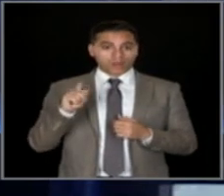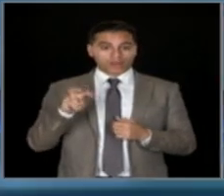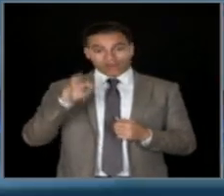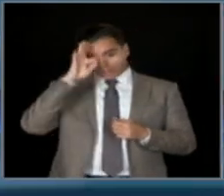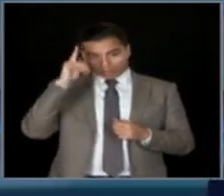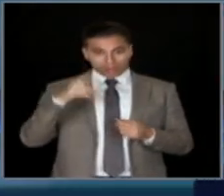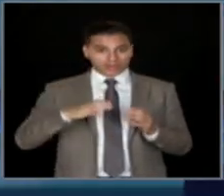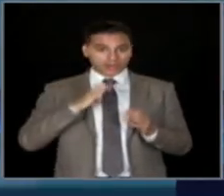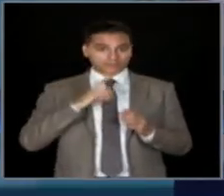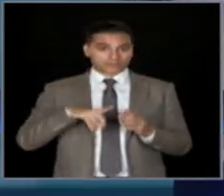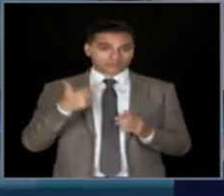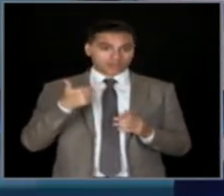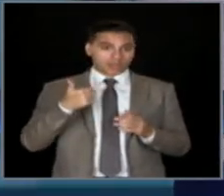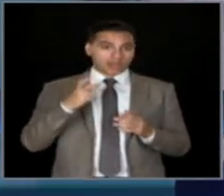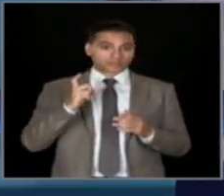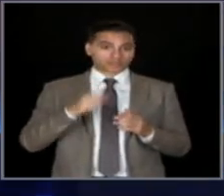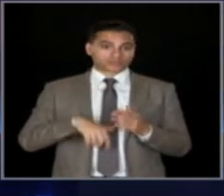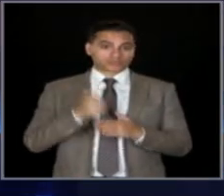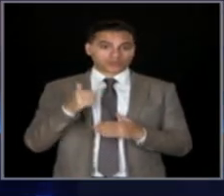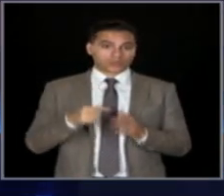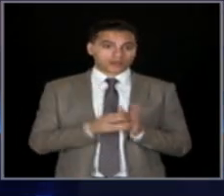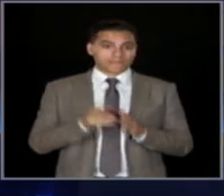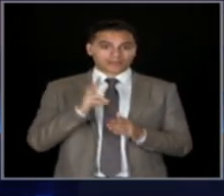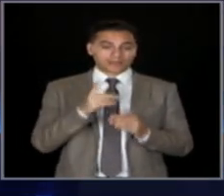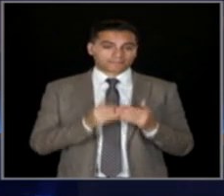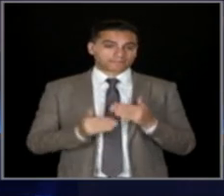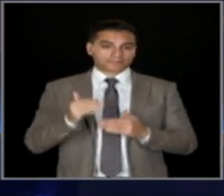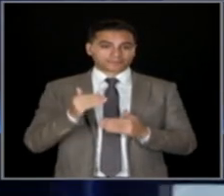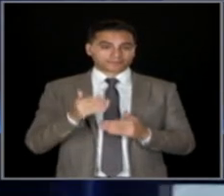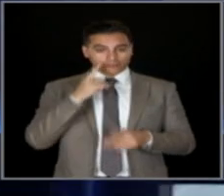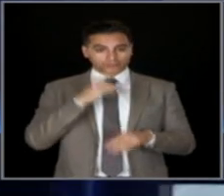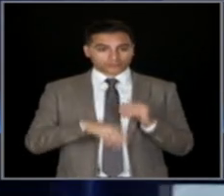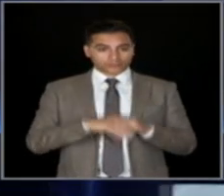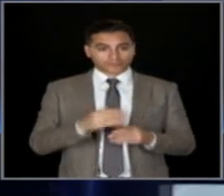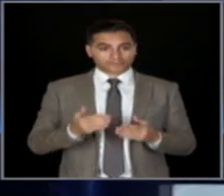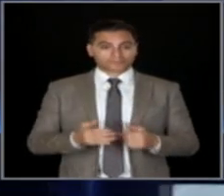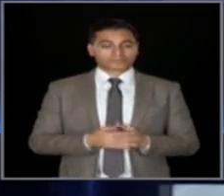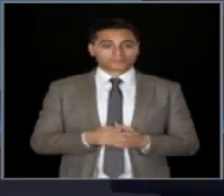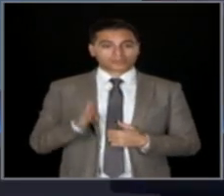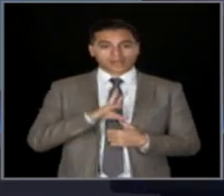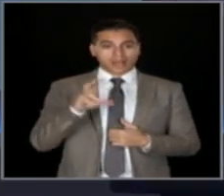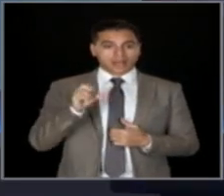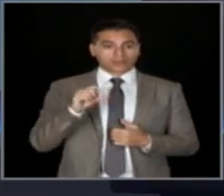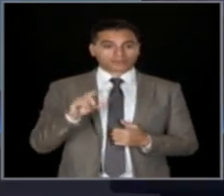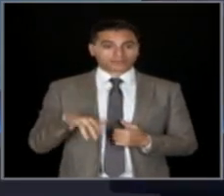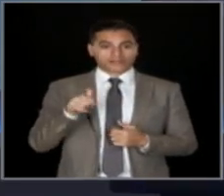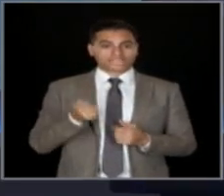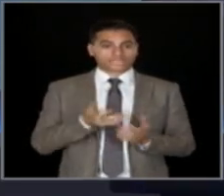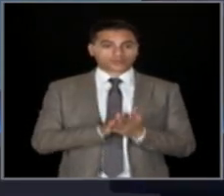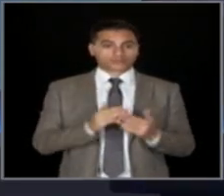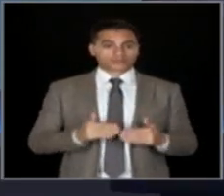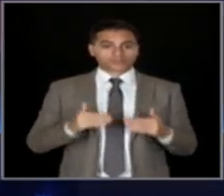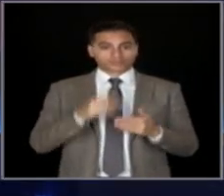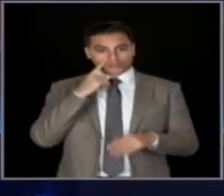صح رجعت ب 25 نقطة وجامعة النيل بتتقدم. كلاوديا فرصتك هي التعادل